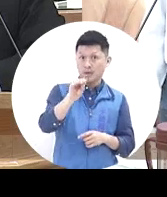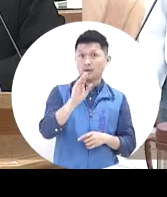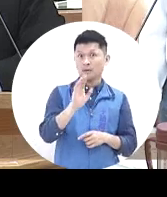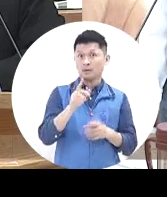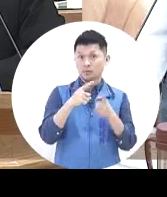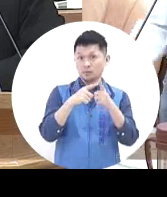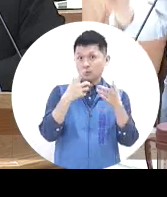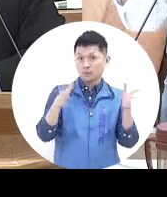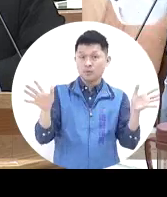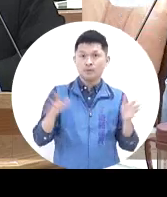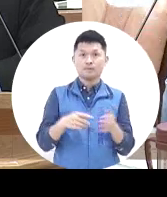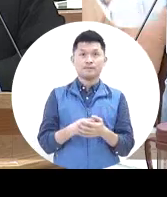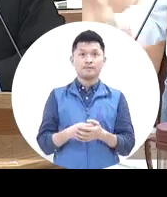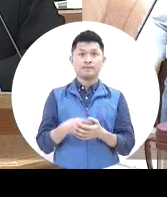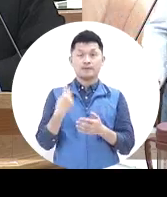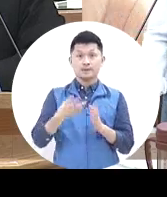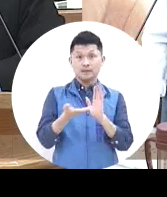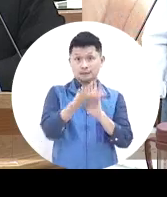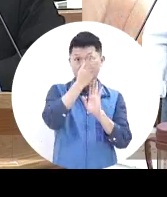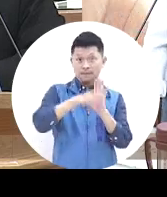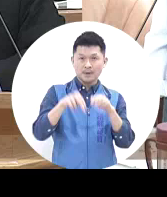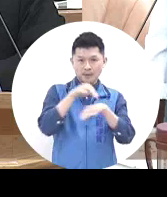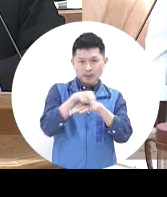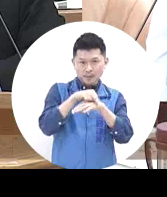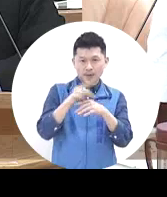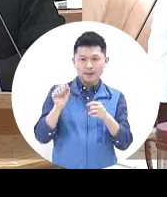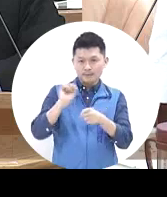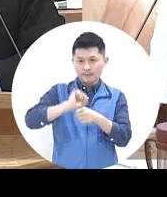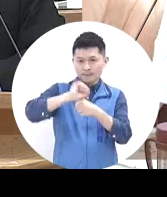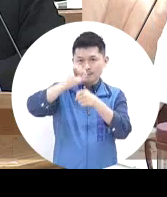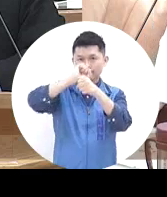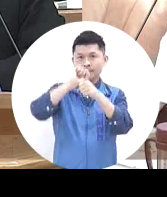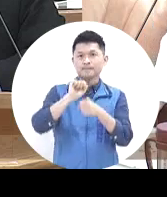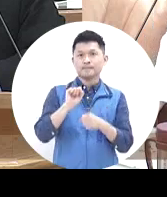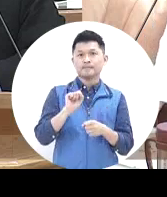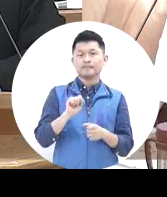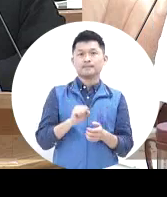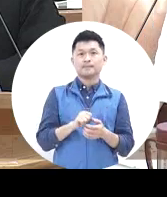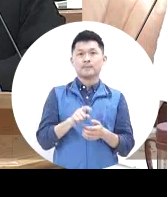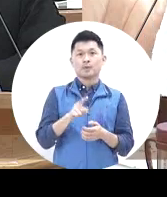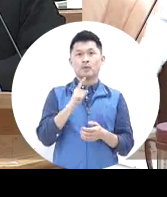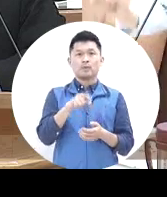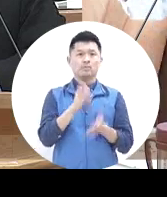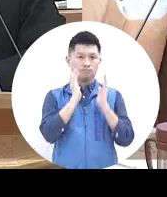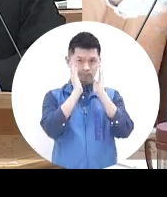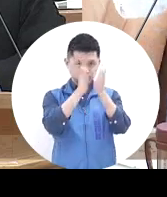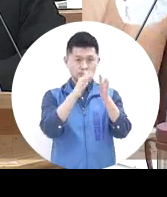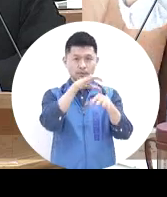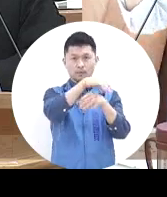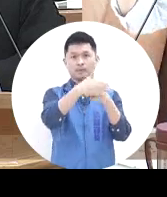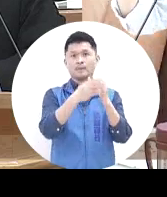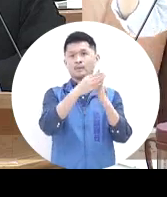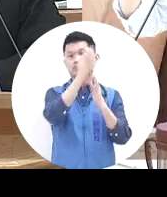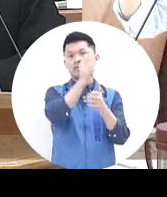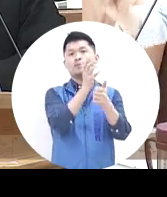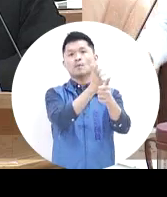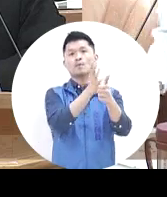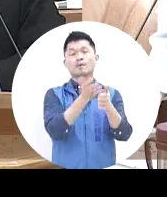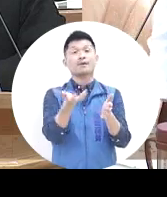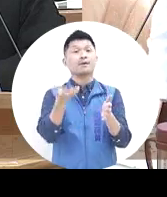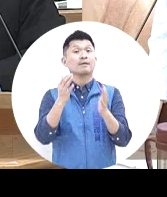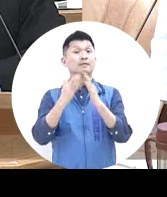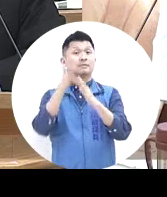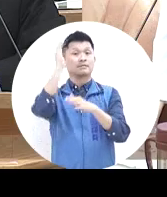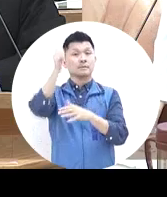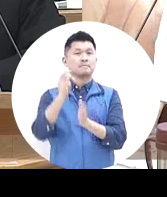侧阁从我落去，加44000的人口。我今天要找就是你环保局长，拄只个人听咱市长